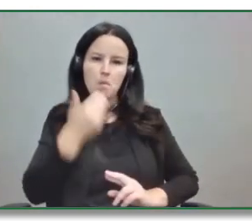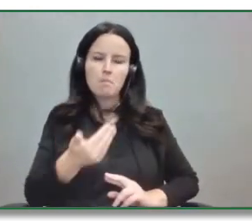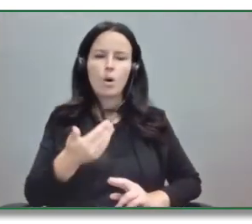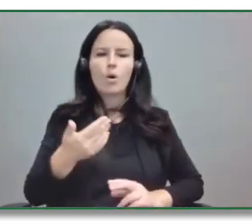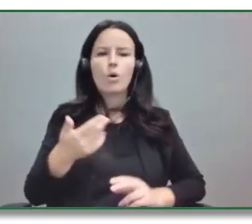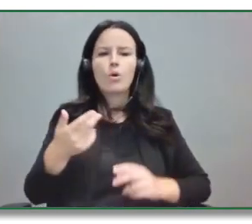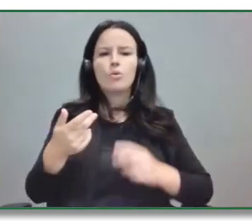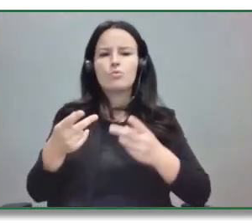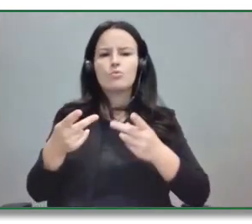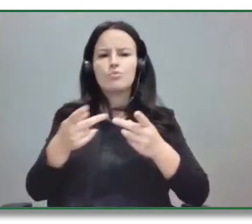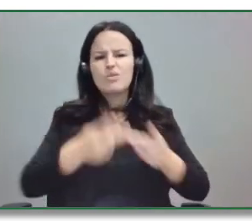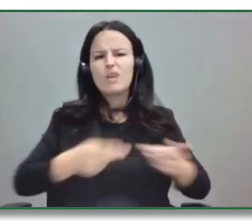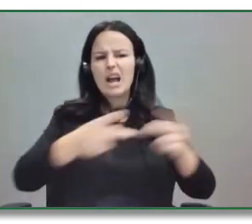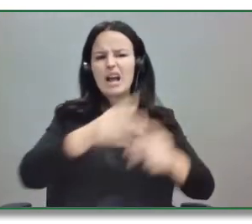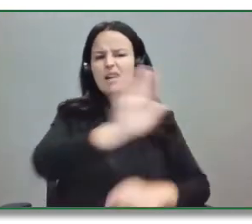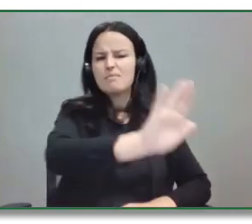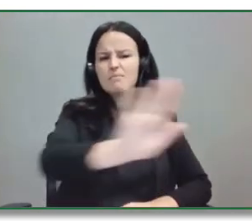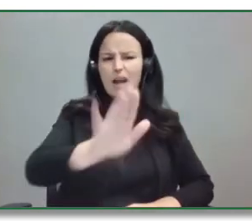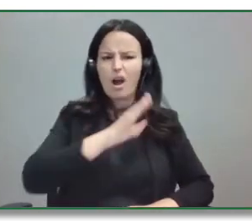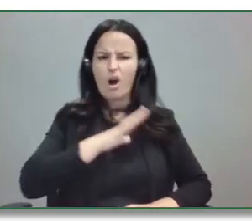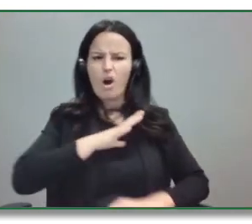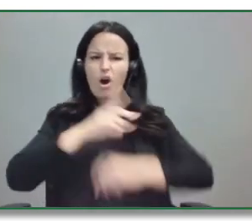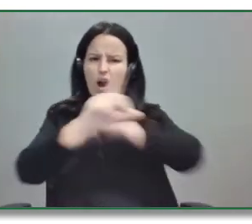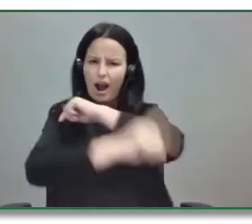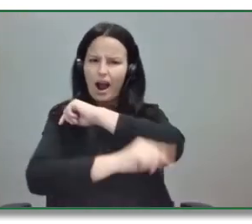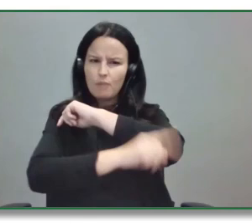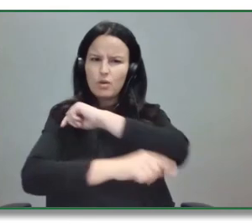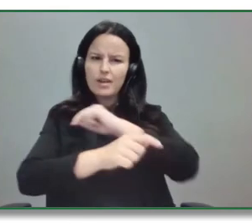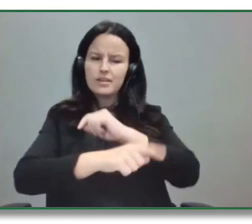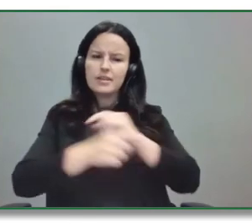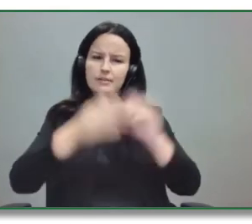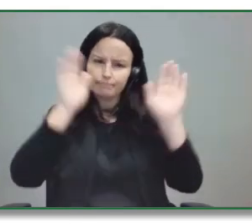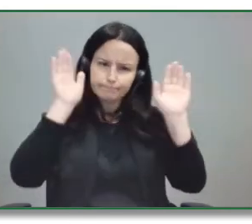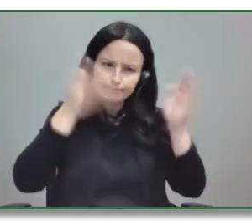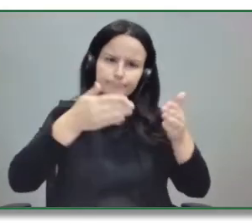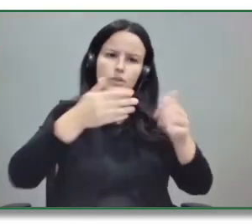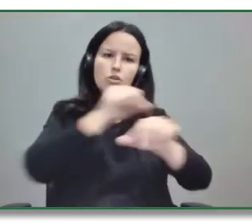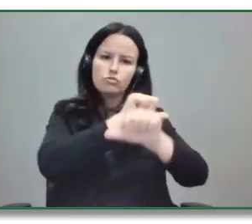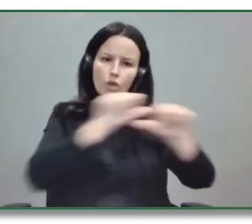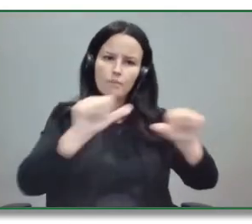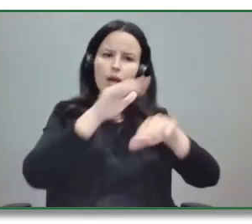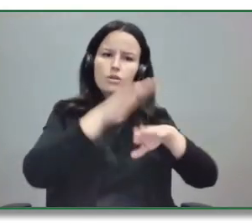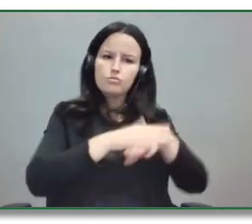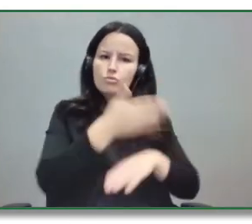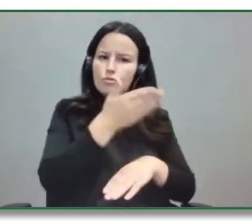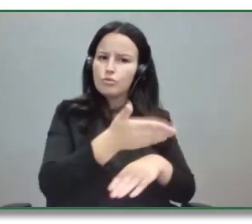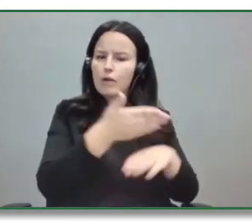parcs-là ont du personnel dédié à cela?